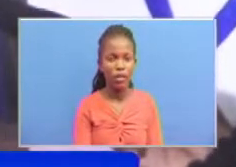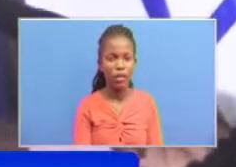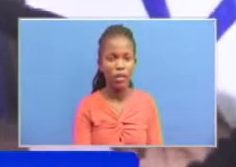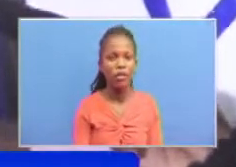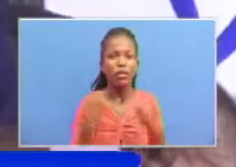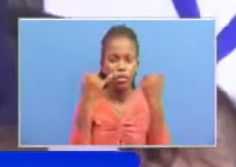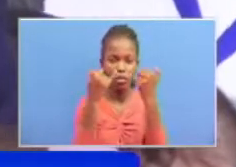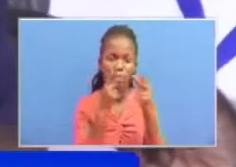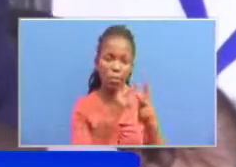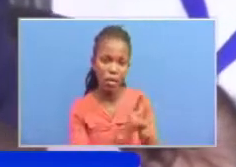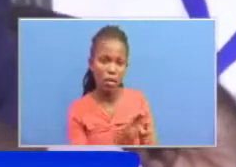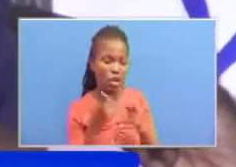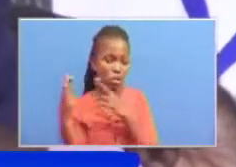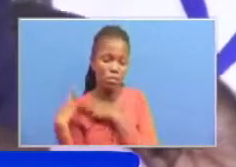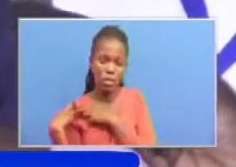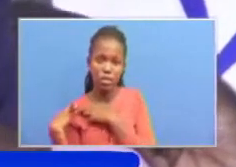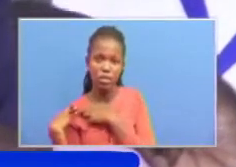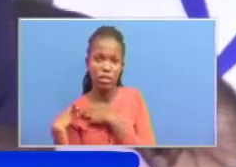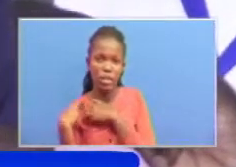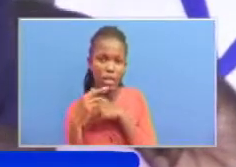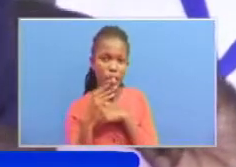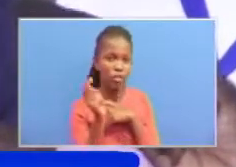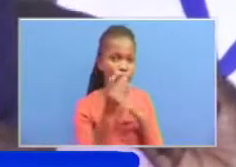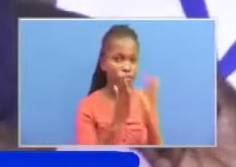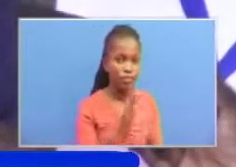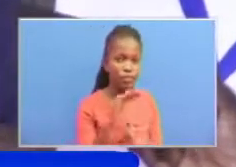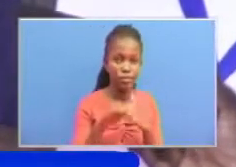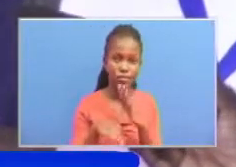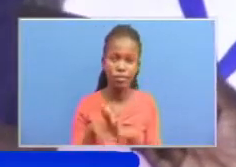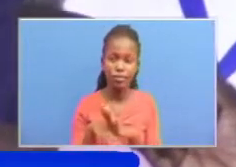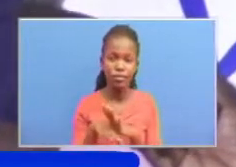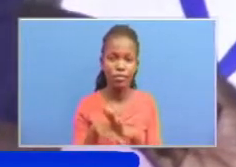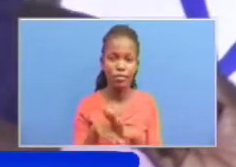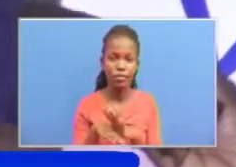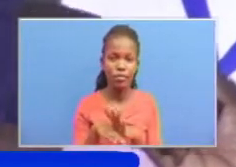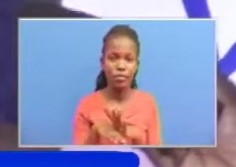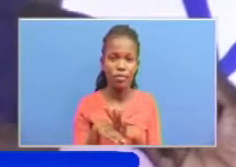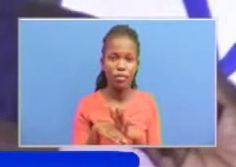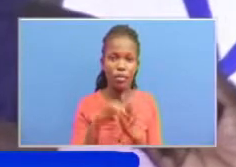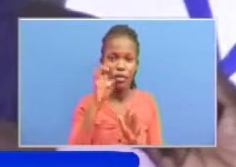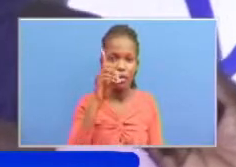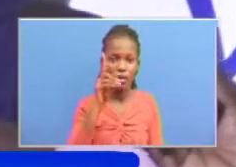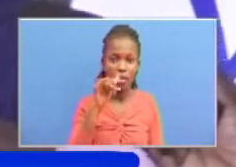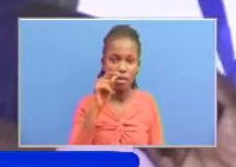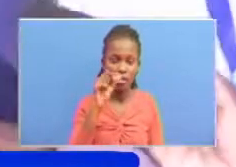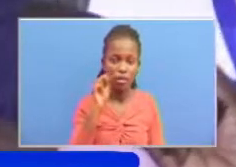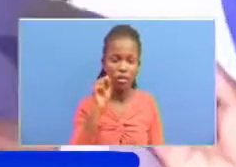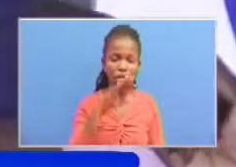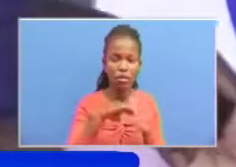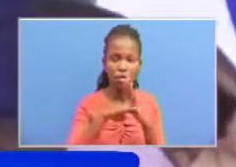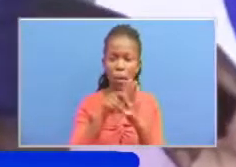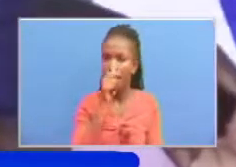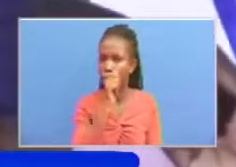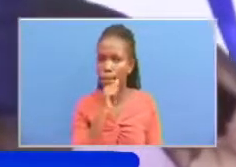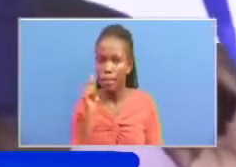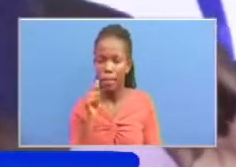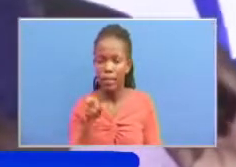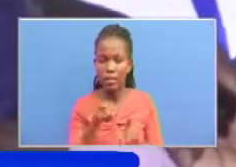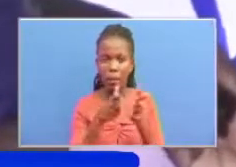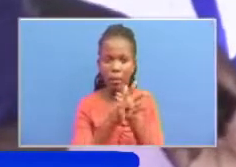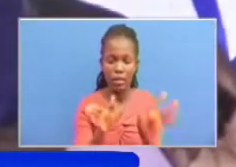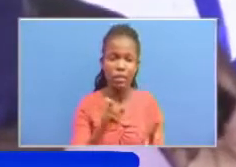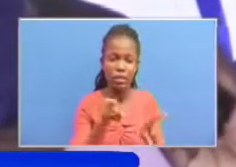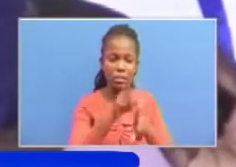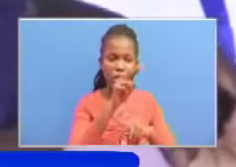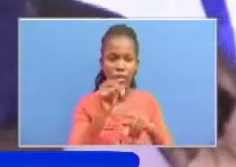a responsibility of all Kenyans, all entities, public and private, and the nation at